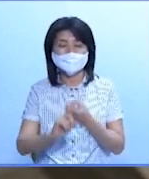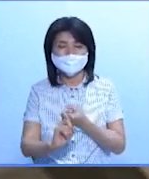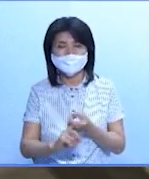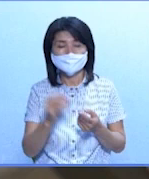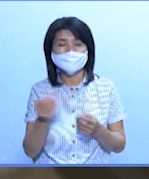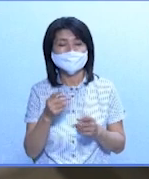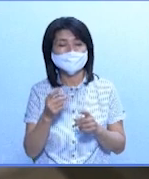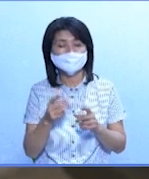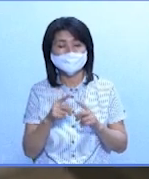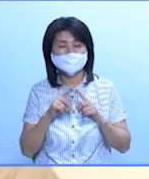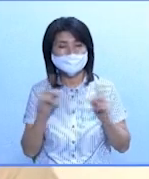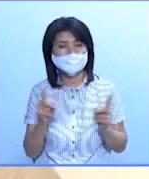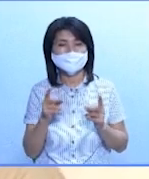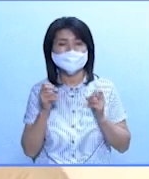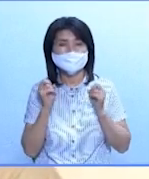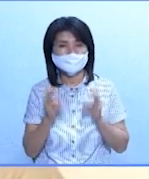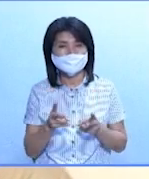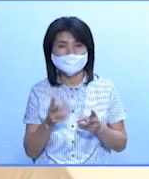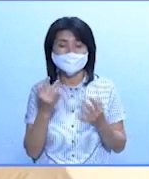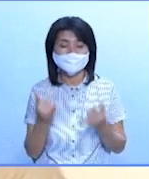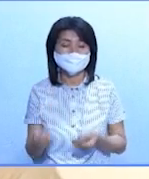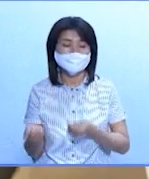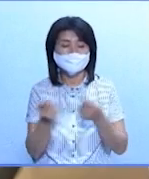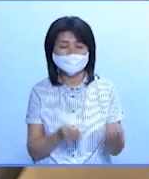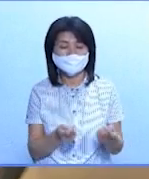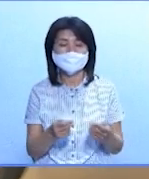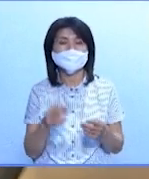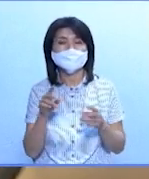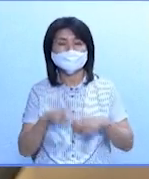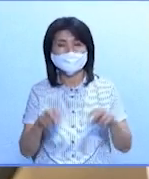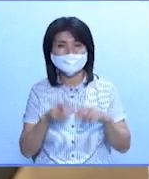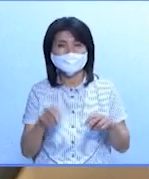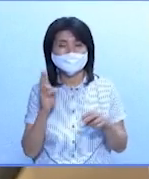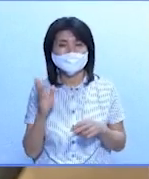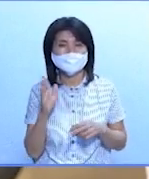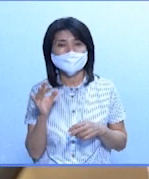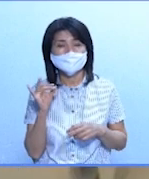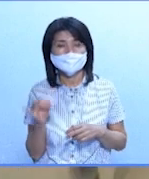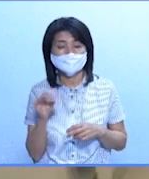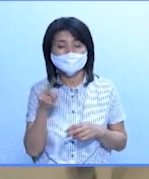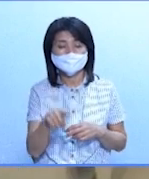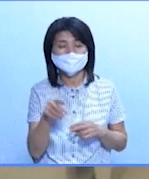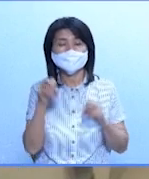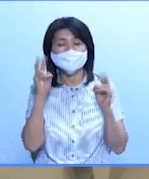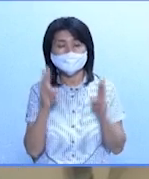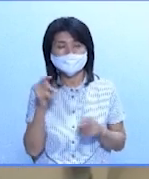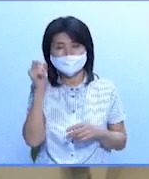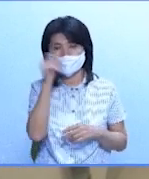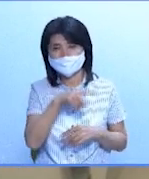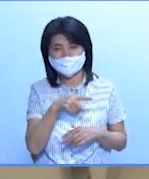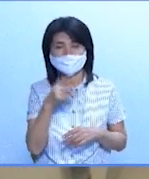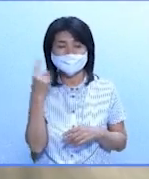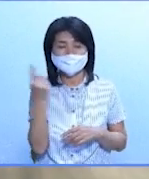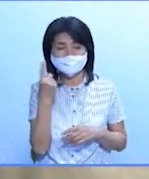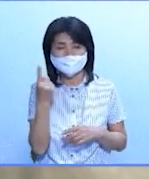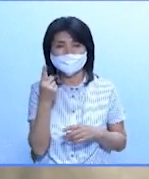Сюда привозят пробы на исследования, взятые на коронавирус. И именно эти специалисты узнают первыми о